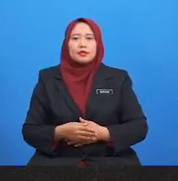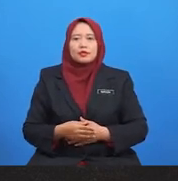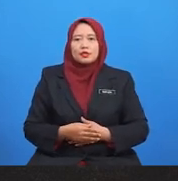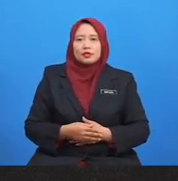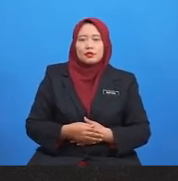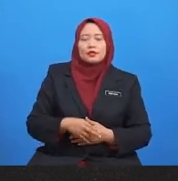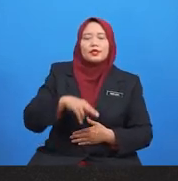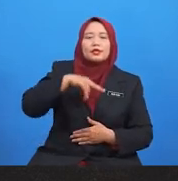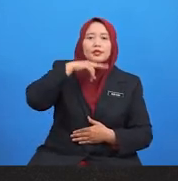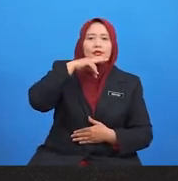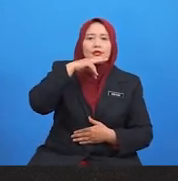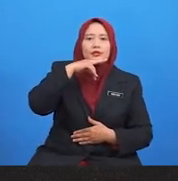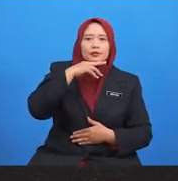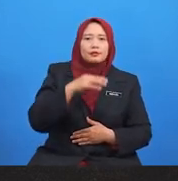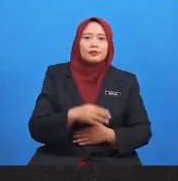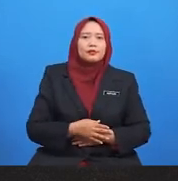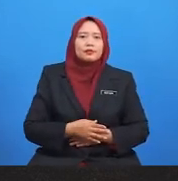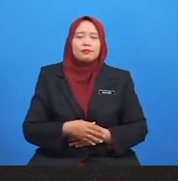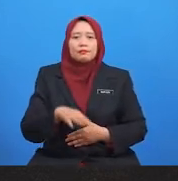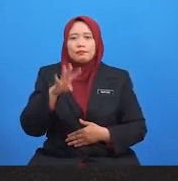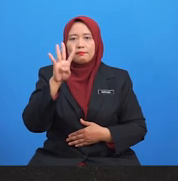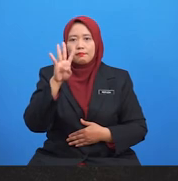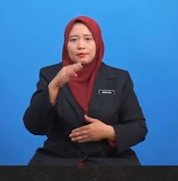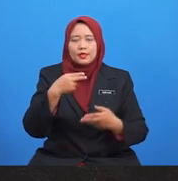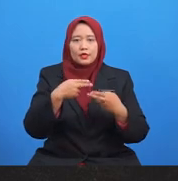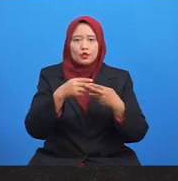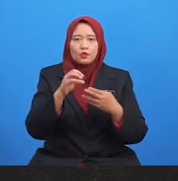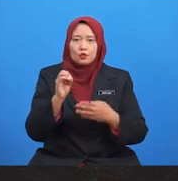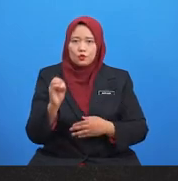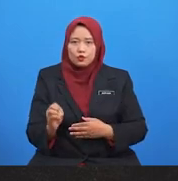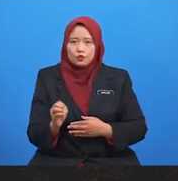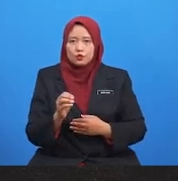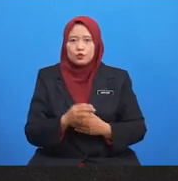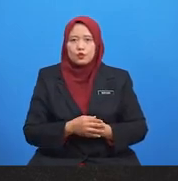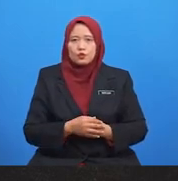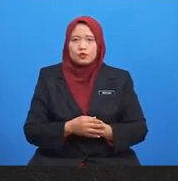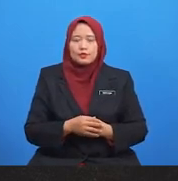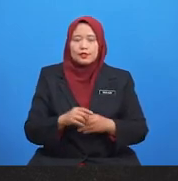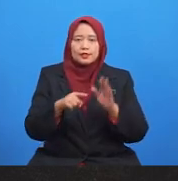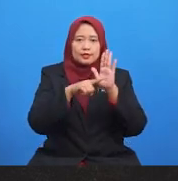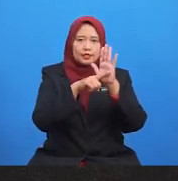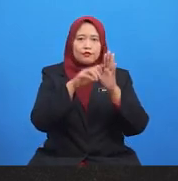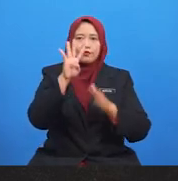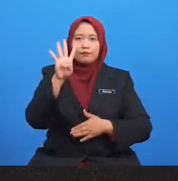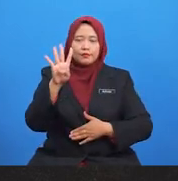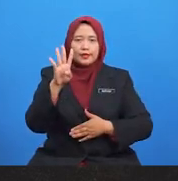hingga kosong ke dalam formula isi padu. Maka, ia akan jadi seperti ini.